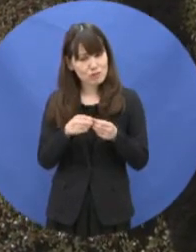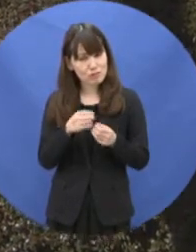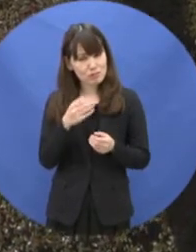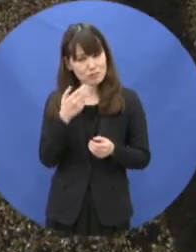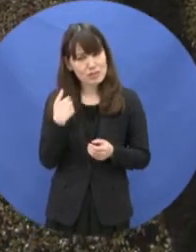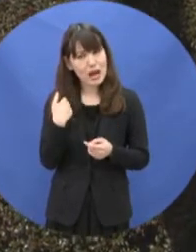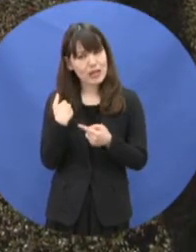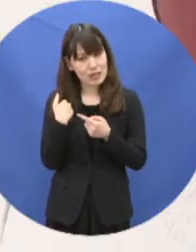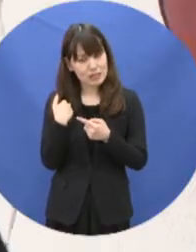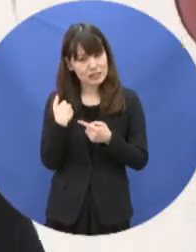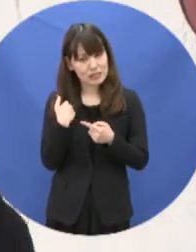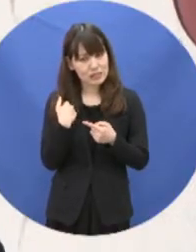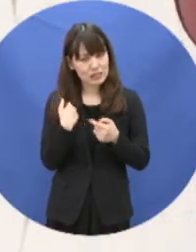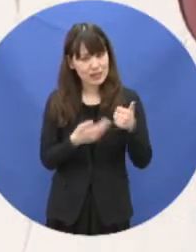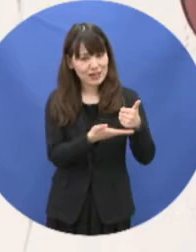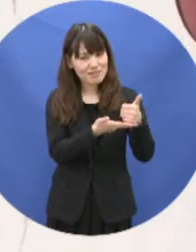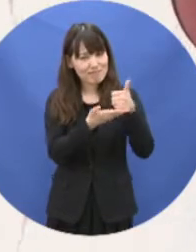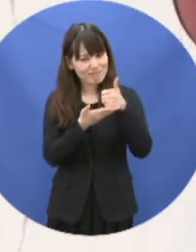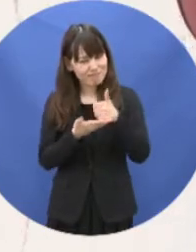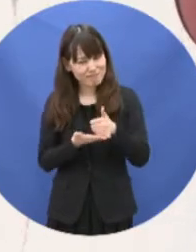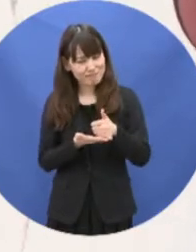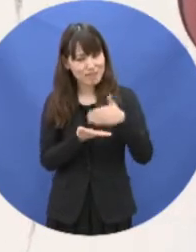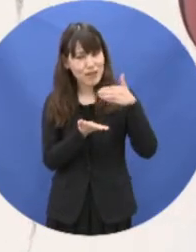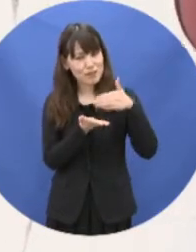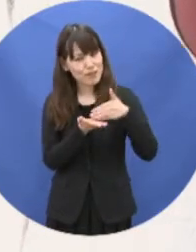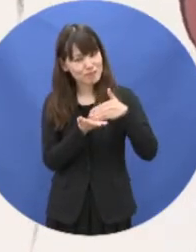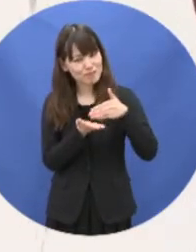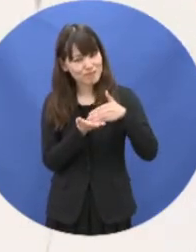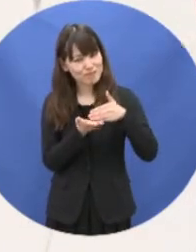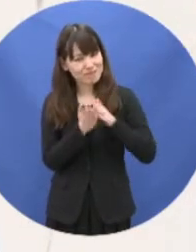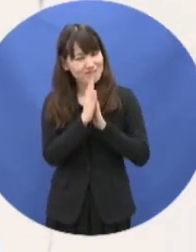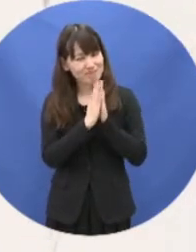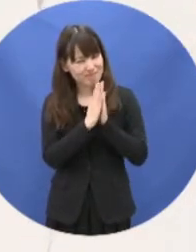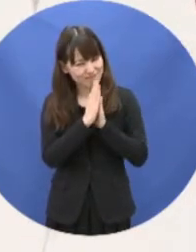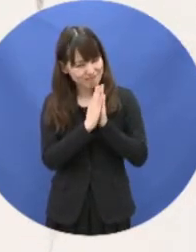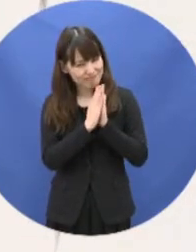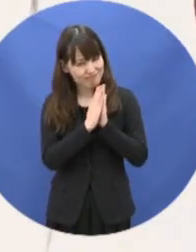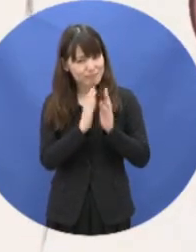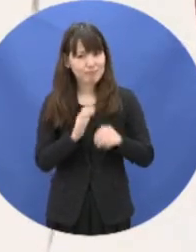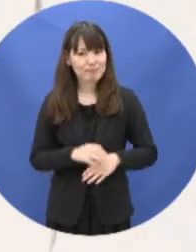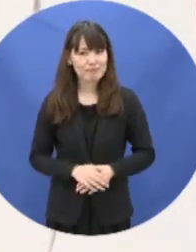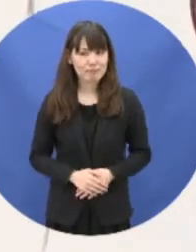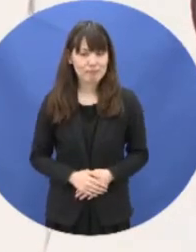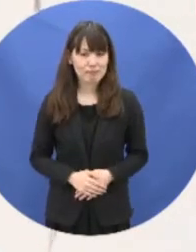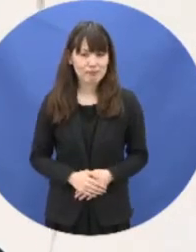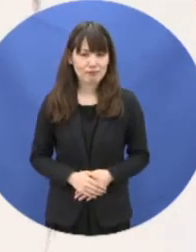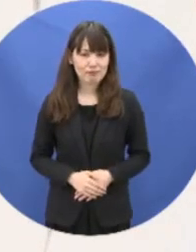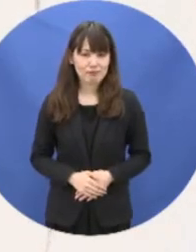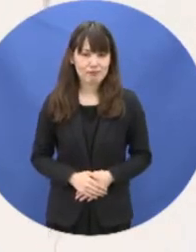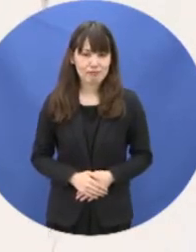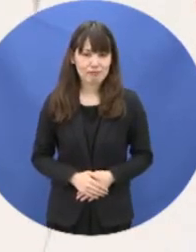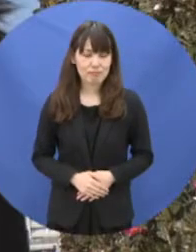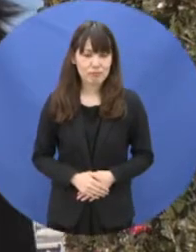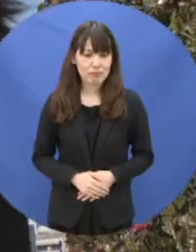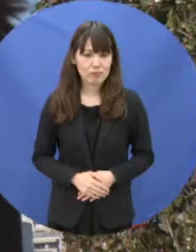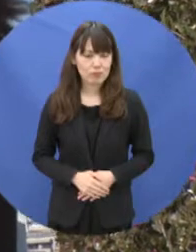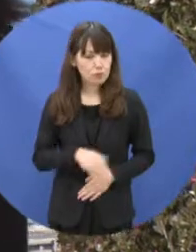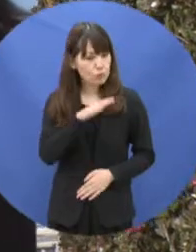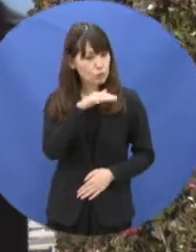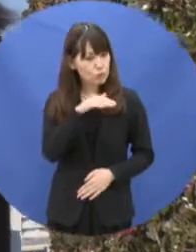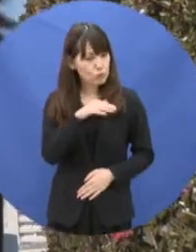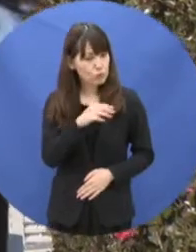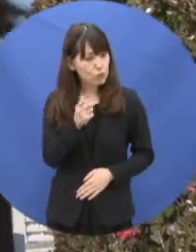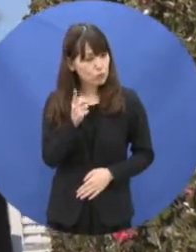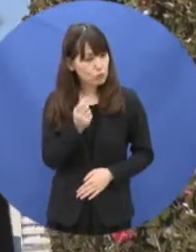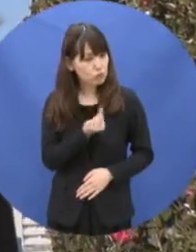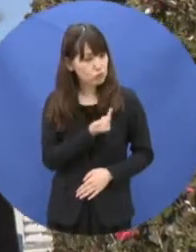山さんのために吹田市立博物館の学芸員である早乙女さんに来てもらいました。 早乙女さんはも